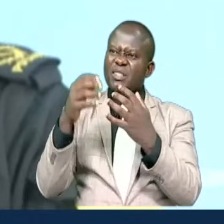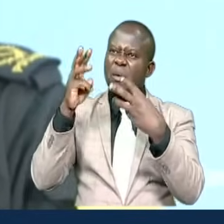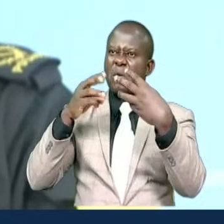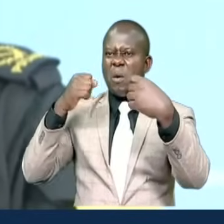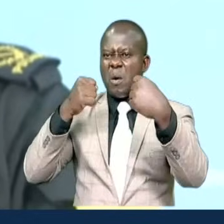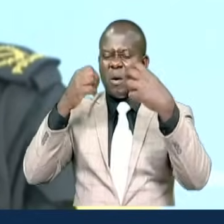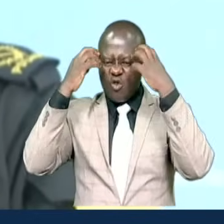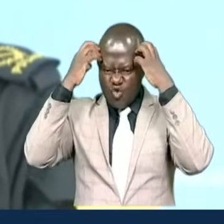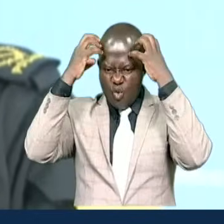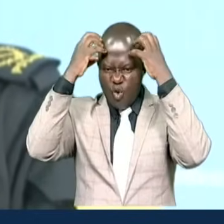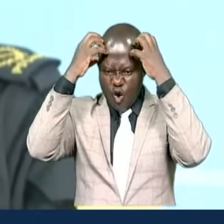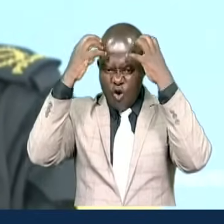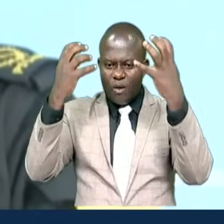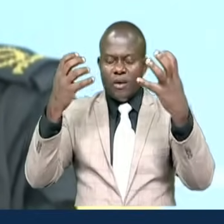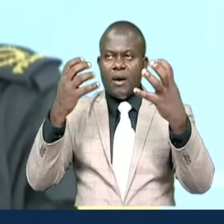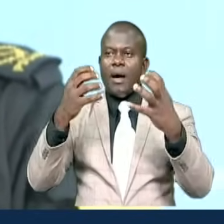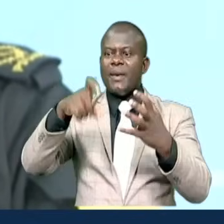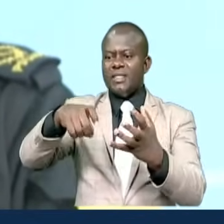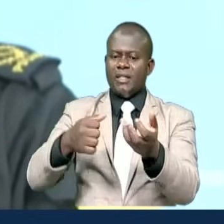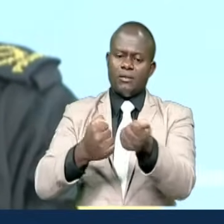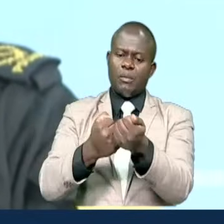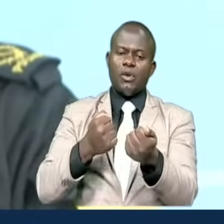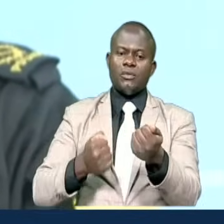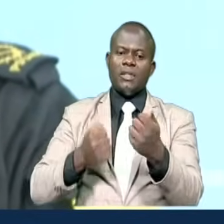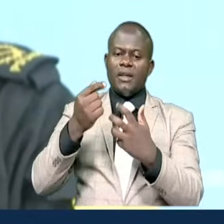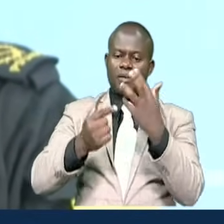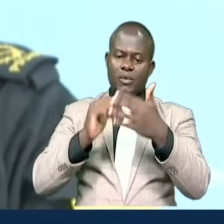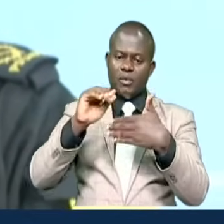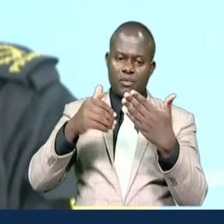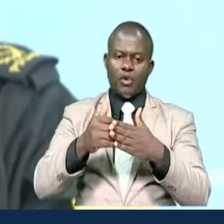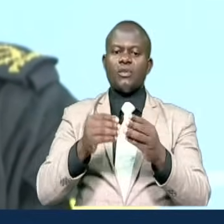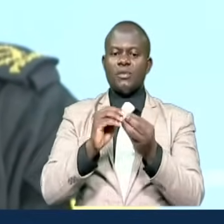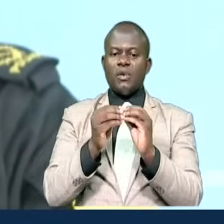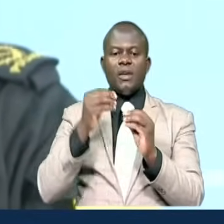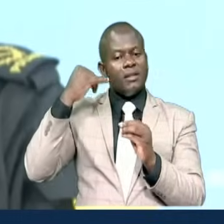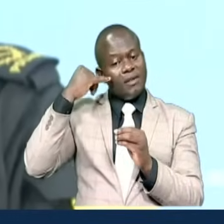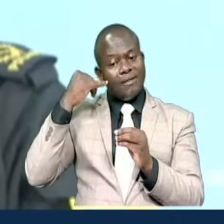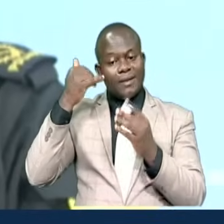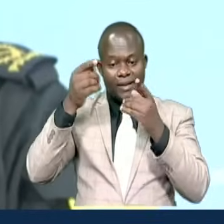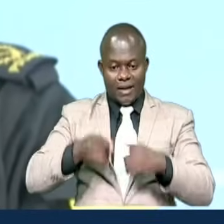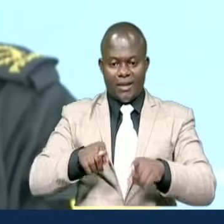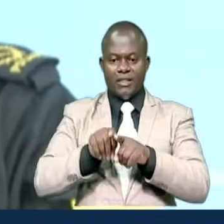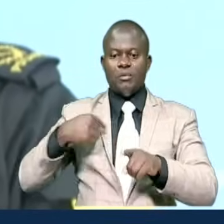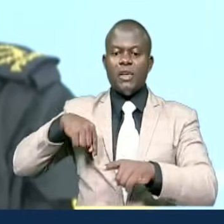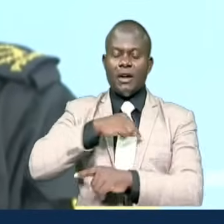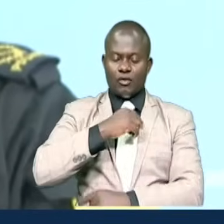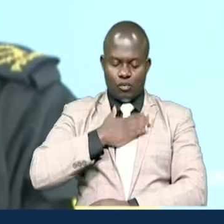hari abantu batabaje bakeneye butabazi. Ibyo byose imirongo izaba ihari, natwe